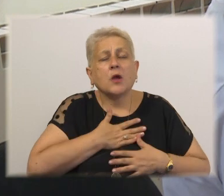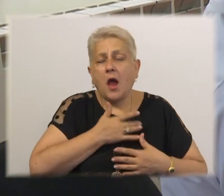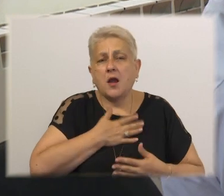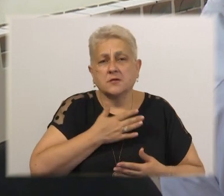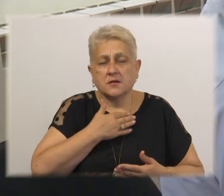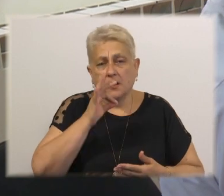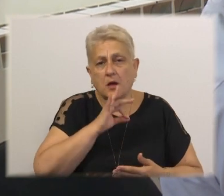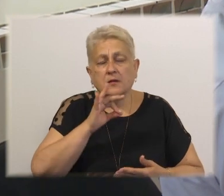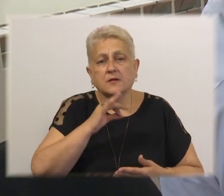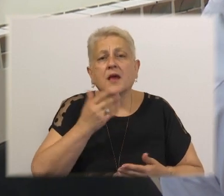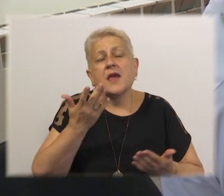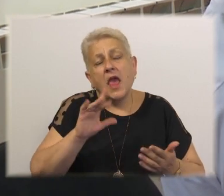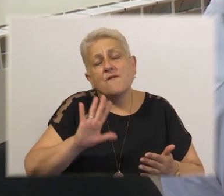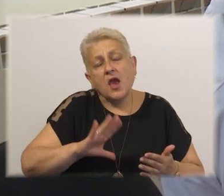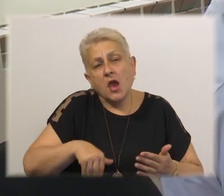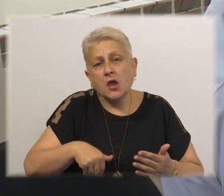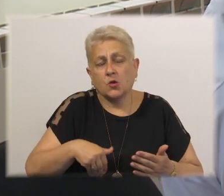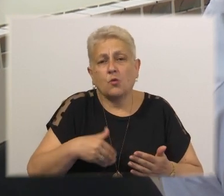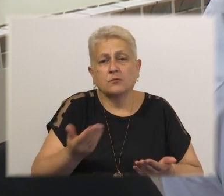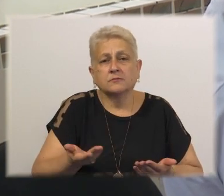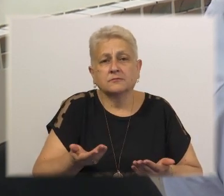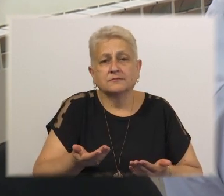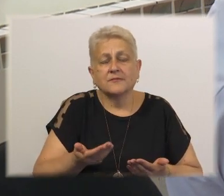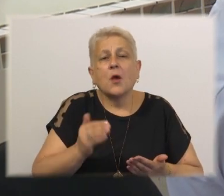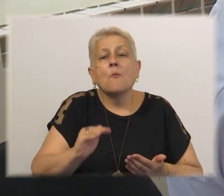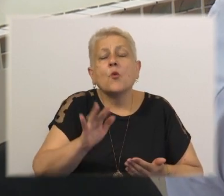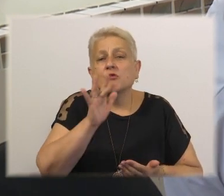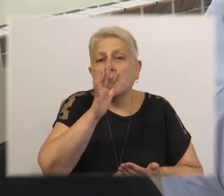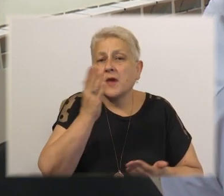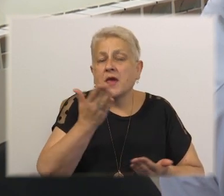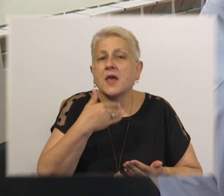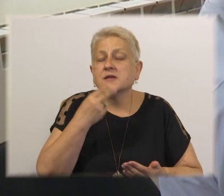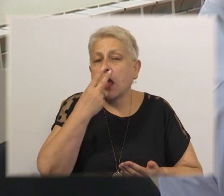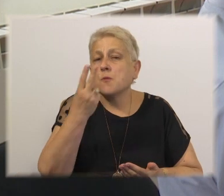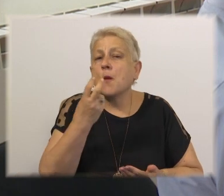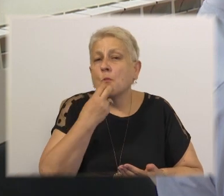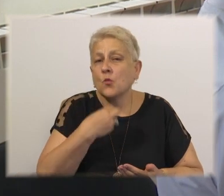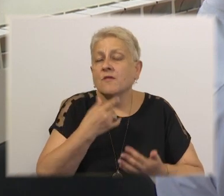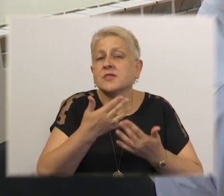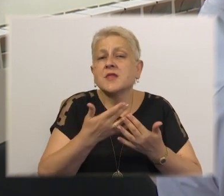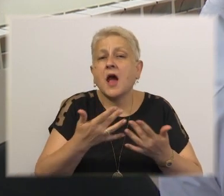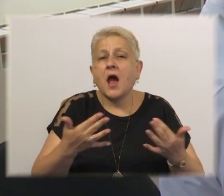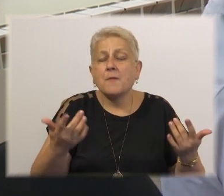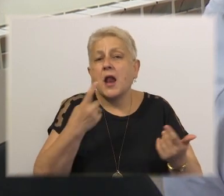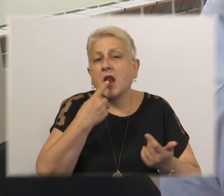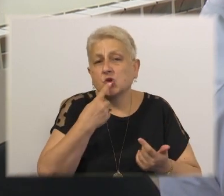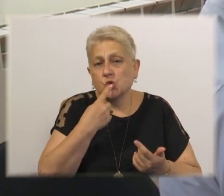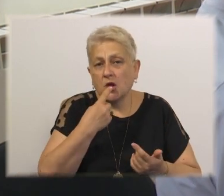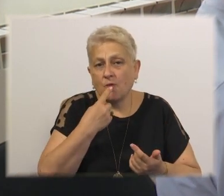է, եւ հետո փոքր ժամանակ երբ ես նայում էի մուլտֆիլմեր տարբեր